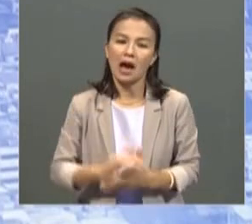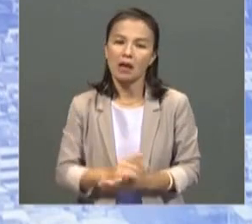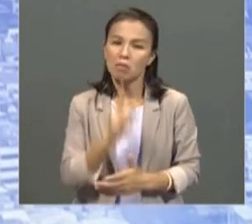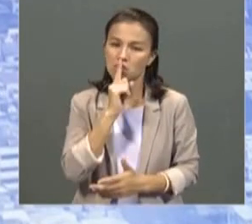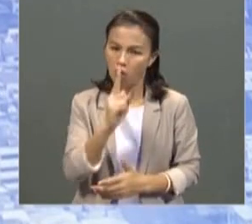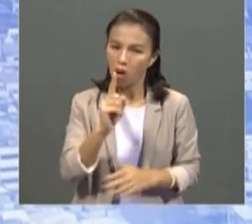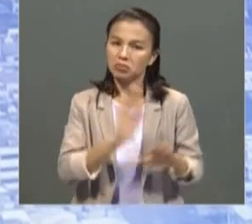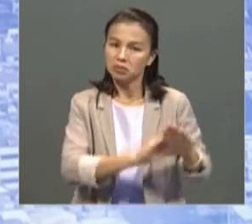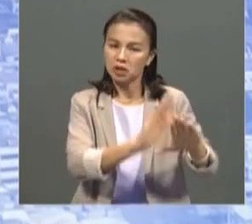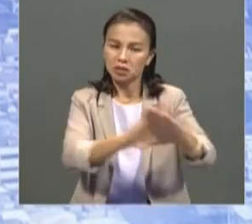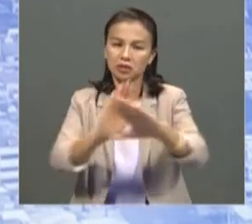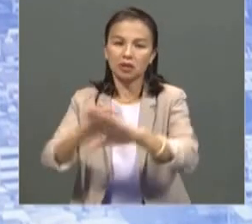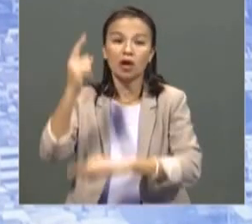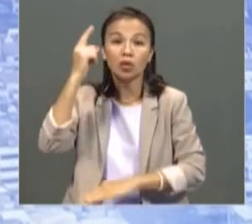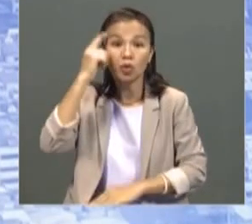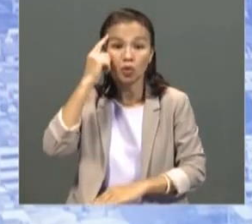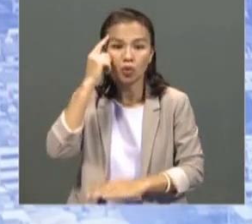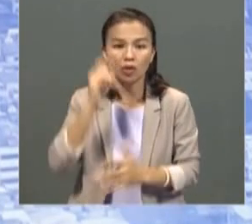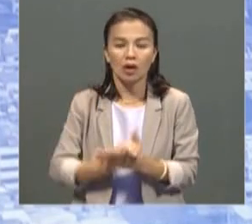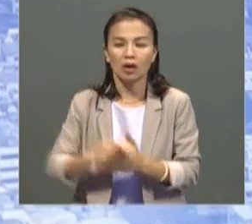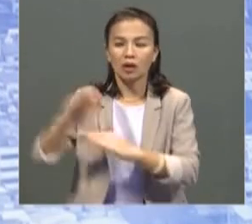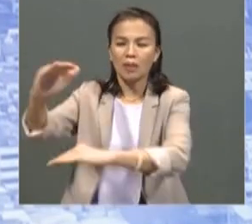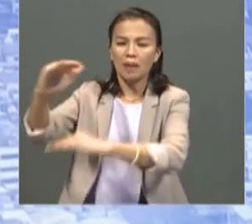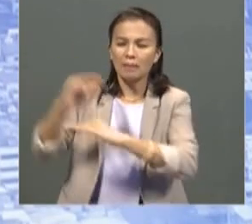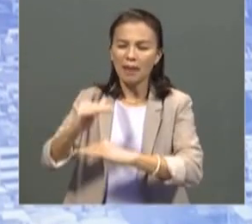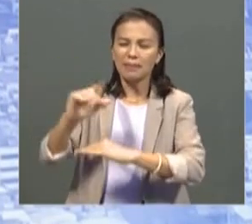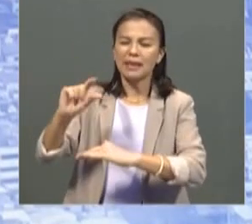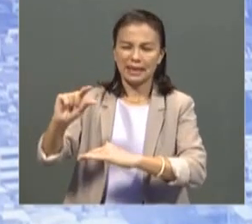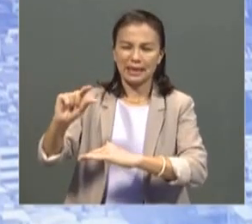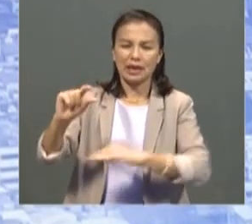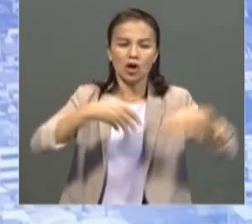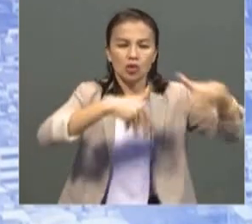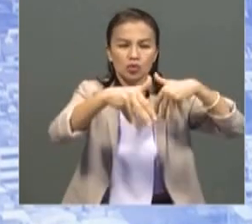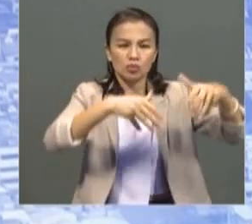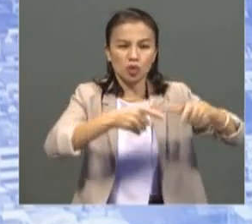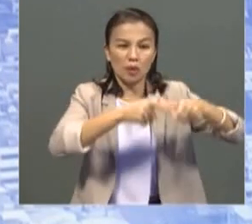ကျွန်တော်အရင်ပြောမယ်နော်ဒီကောက်ွက်ဆေးထိုးရဲဆိုတာကောက်ွက်ဟိုအရင်ရော